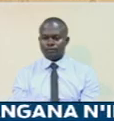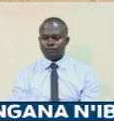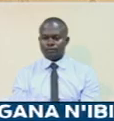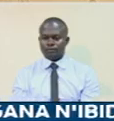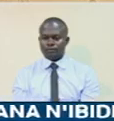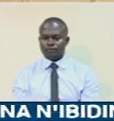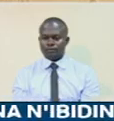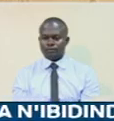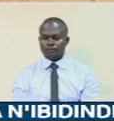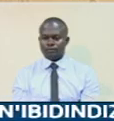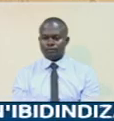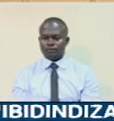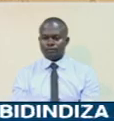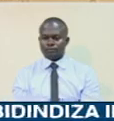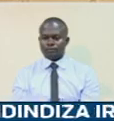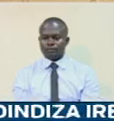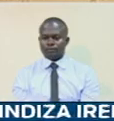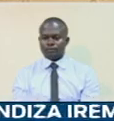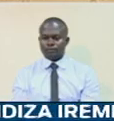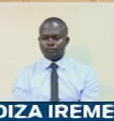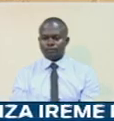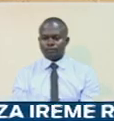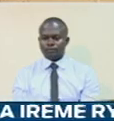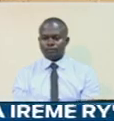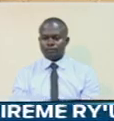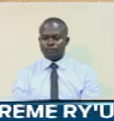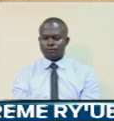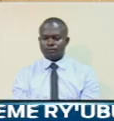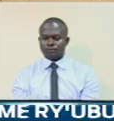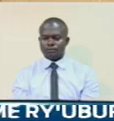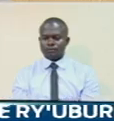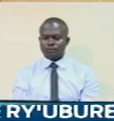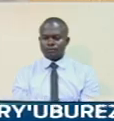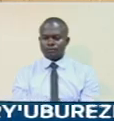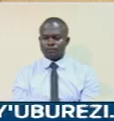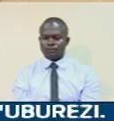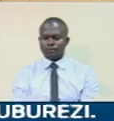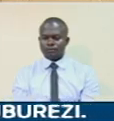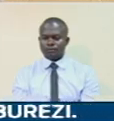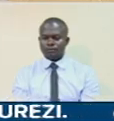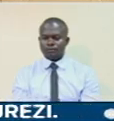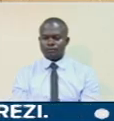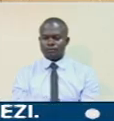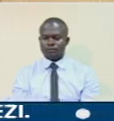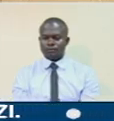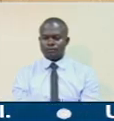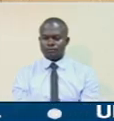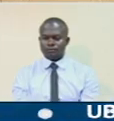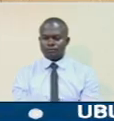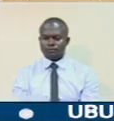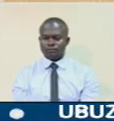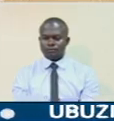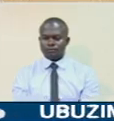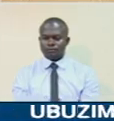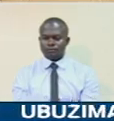buzima bw'imyororokere. Iyo bageze kwa muganga naho bahura n'imbogamizi kuko abantu batanga serivisi ntago bazi ururimi rw'amarenga, nta mahugurwa